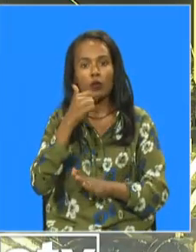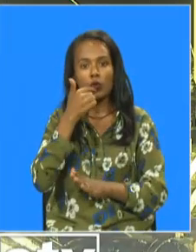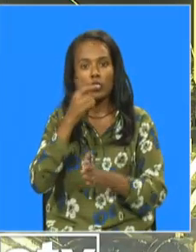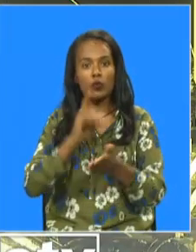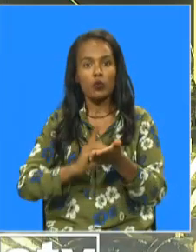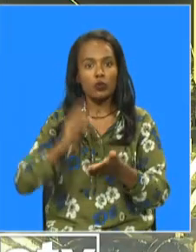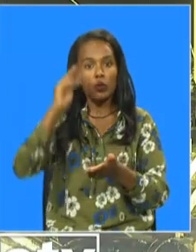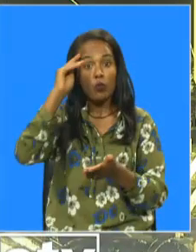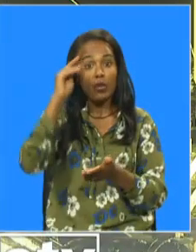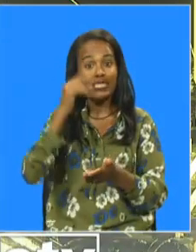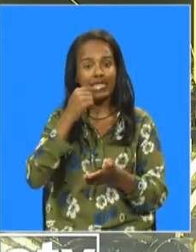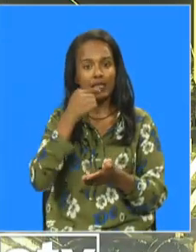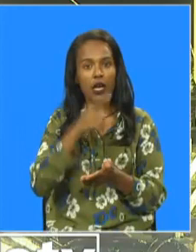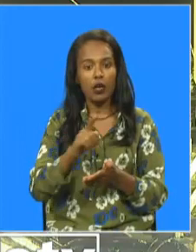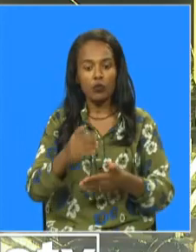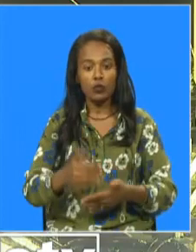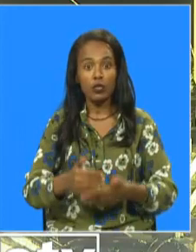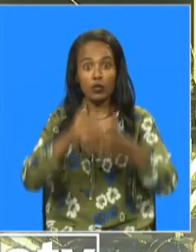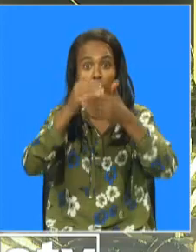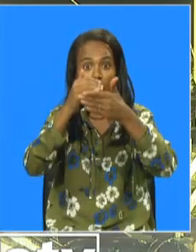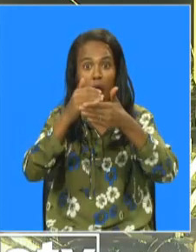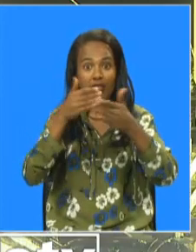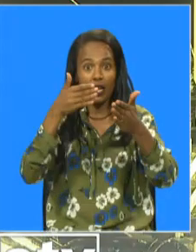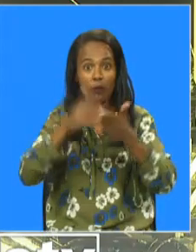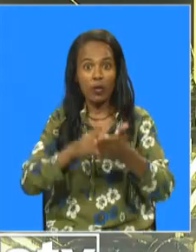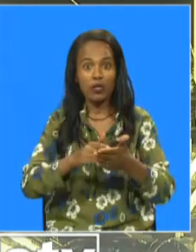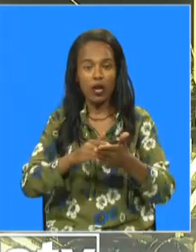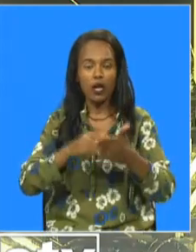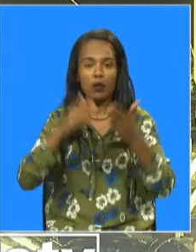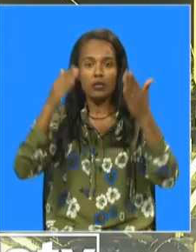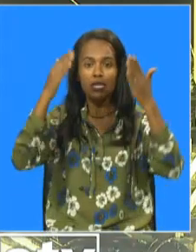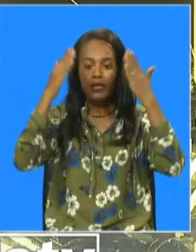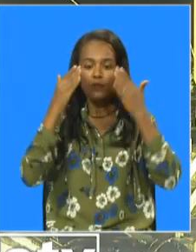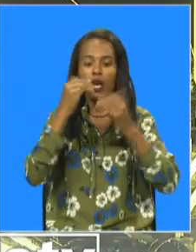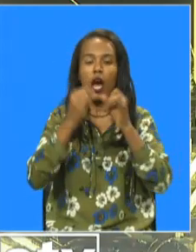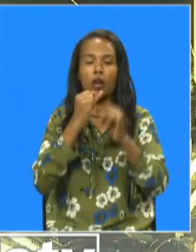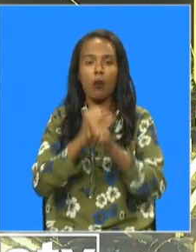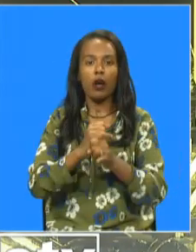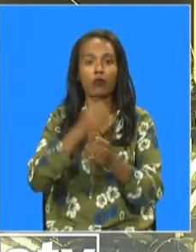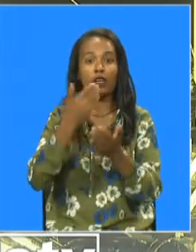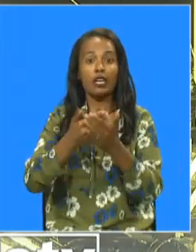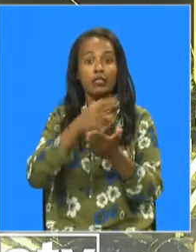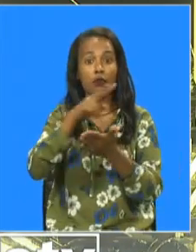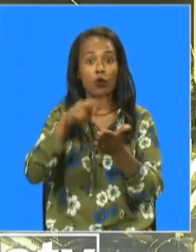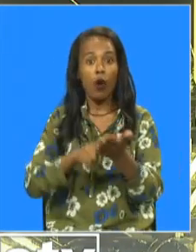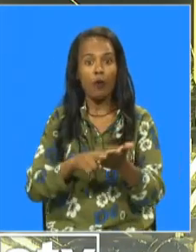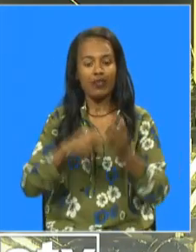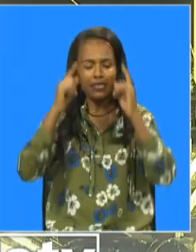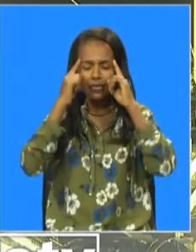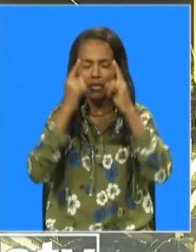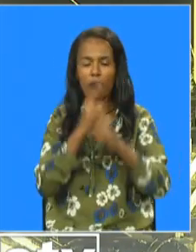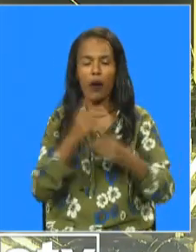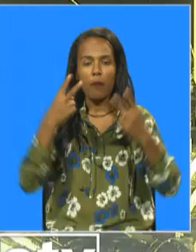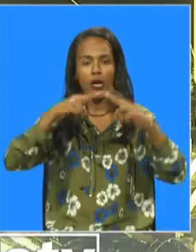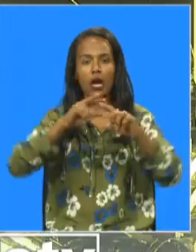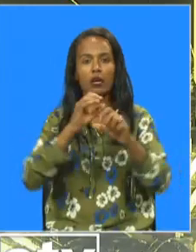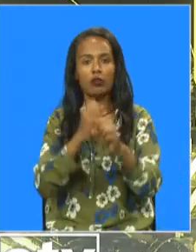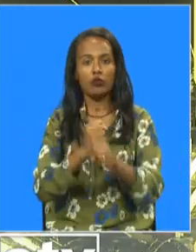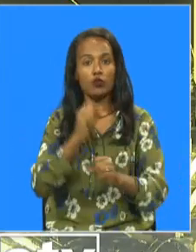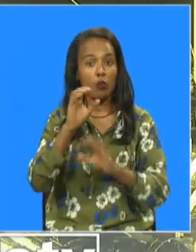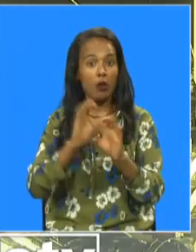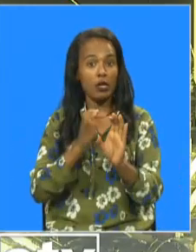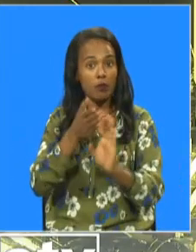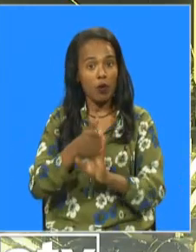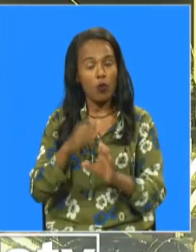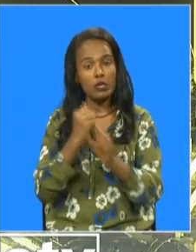ሞገስ ያብራሩት። የግድቡን ግንባታ ለማደናቀፍ ግብጽ ዓለም አቀፍ የገንዘብና የፖለቲካ ተቋማት በግድቡ ላይ የተዛባ አመለካከት እንዲይዙ በማድረግ